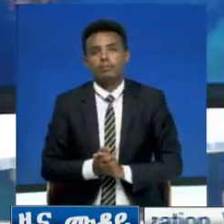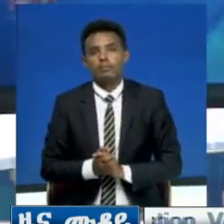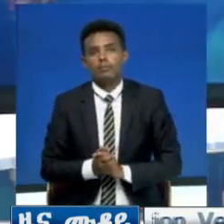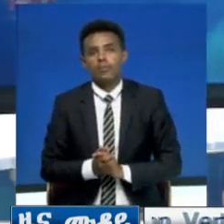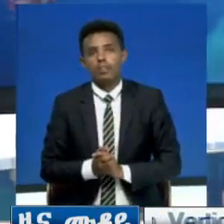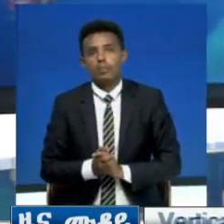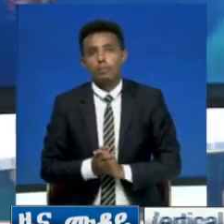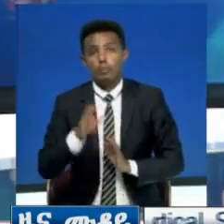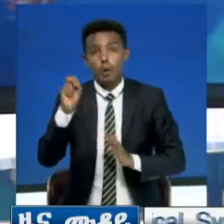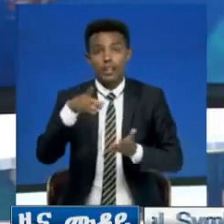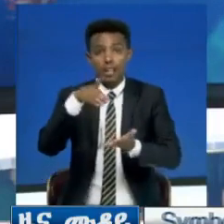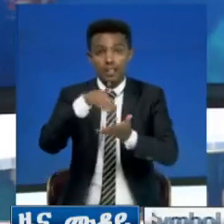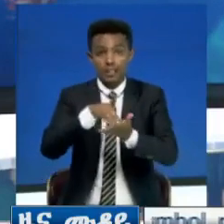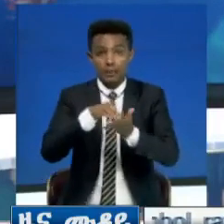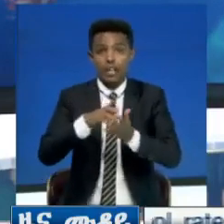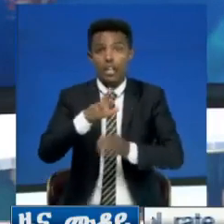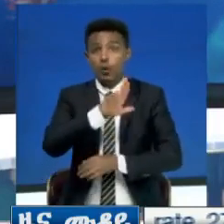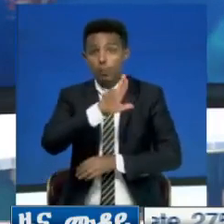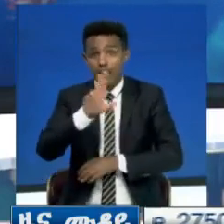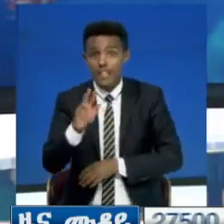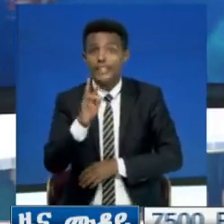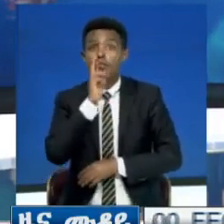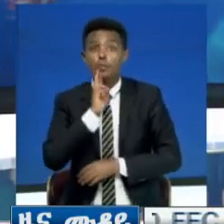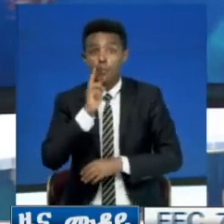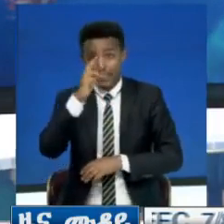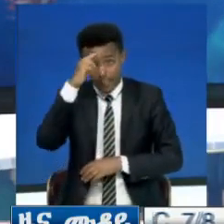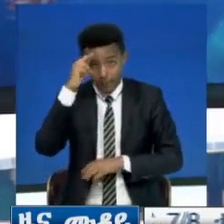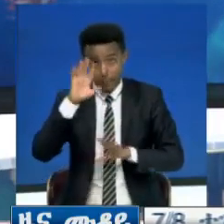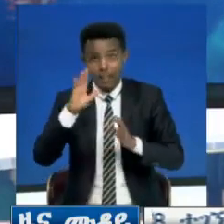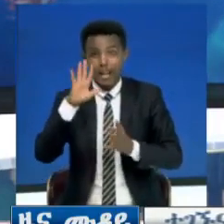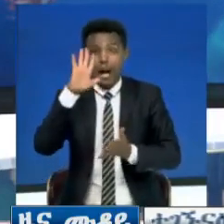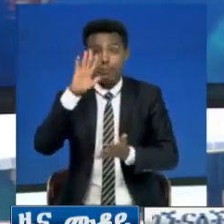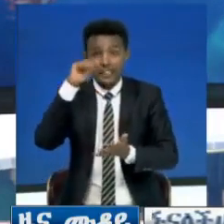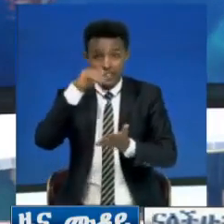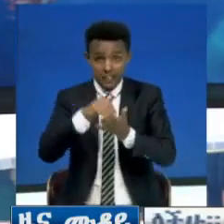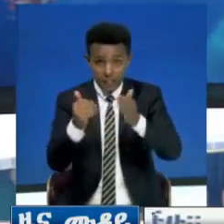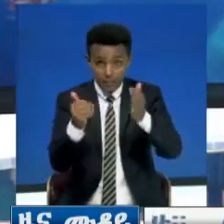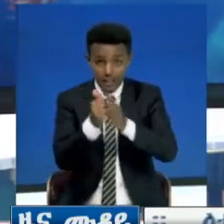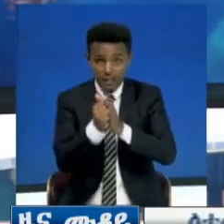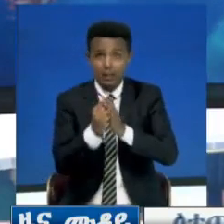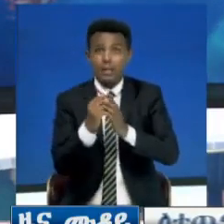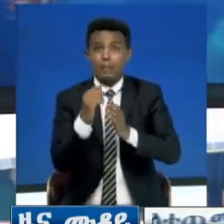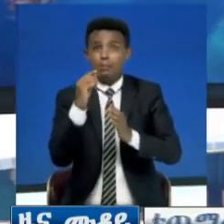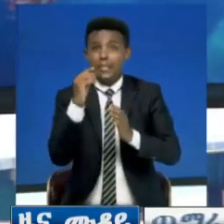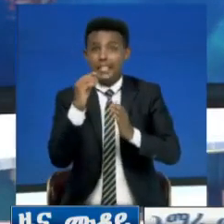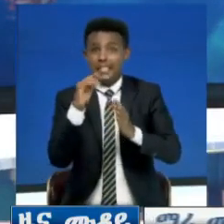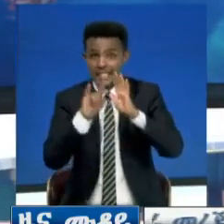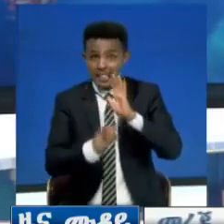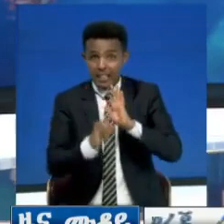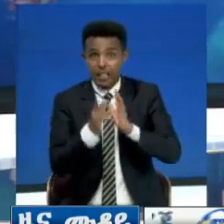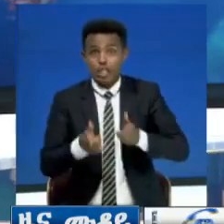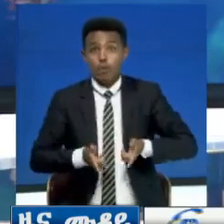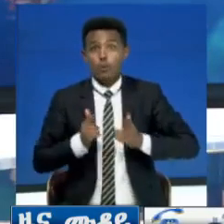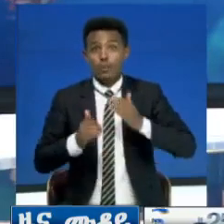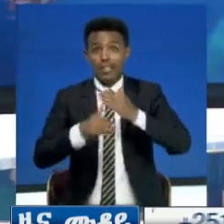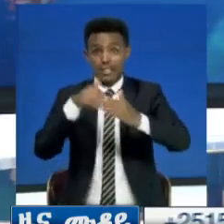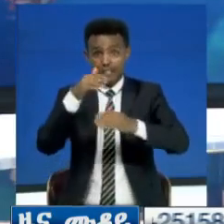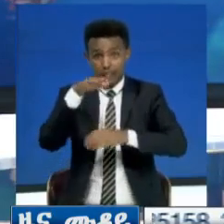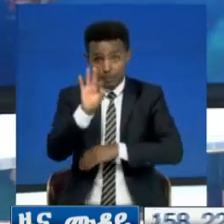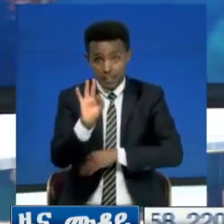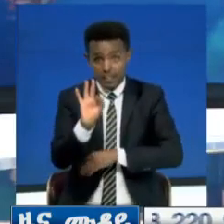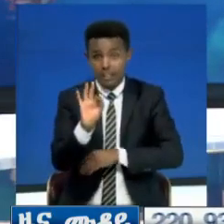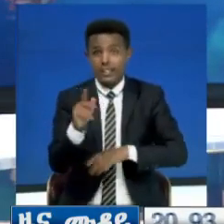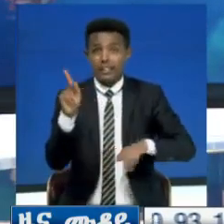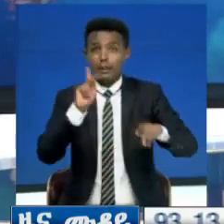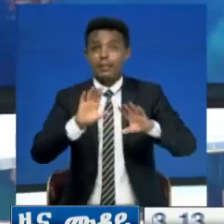በወልዲያ ከተማ የረመዳንን ጾም ምክንያት በማድረግ 5000 ለሚጠጉ በዝቅተኛ የኑሮ ደረጃ ለሚገኙ የህብረተሰብ